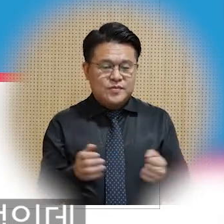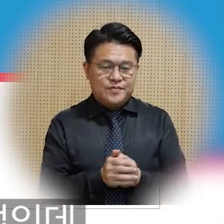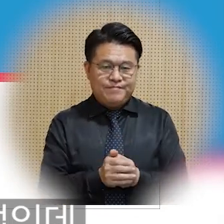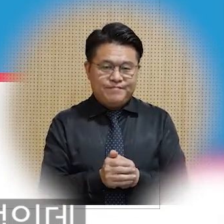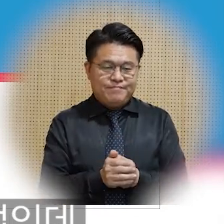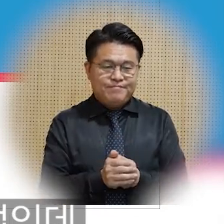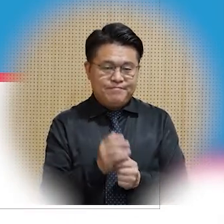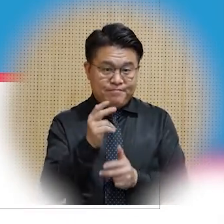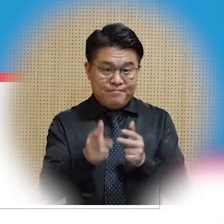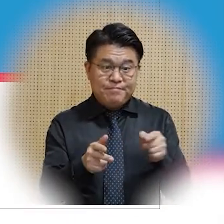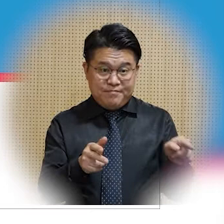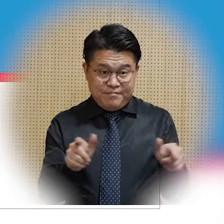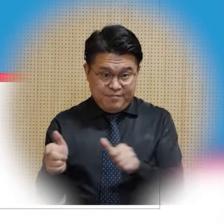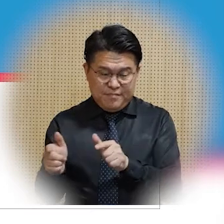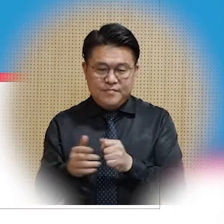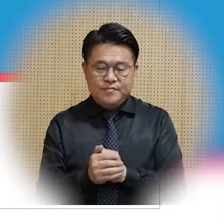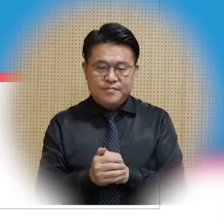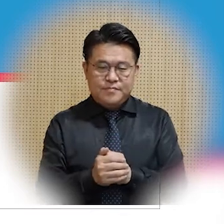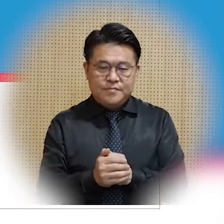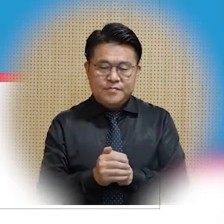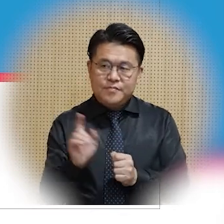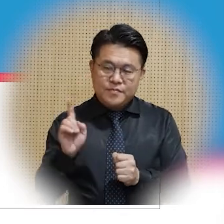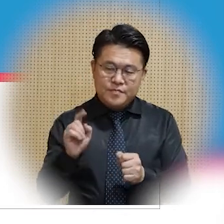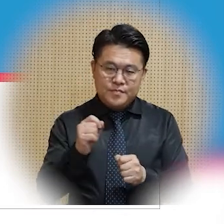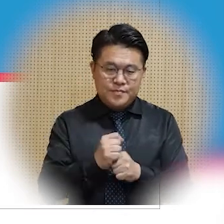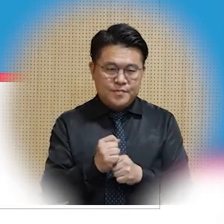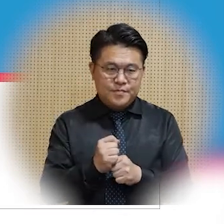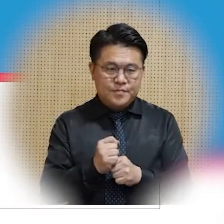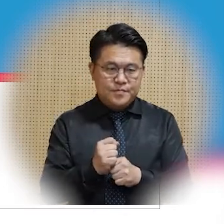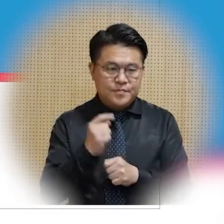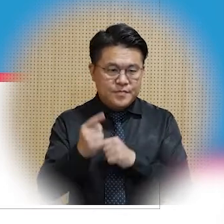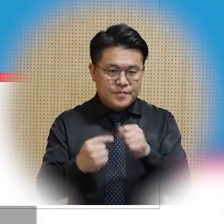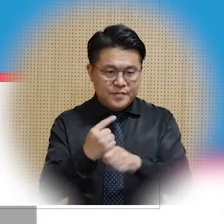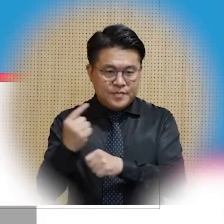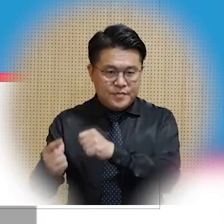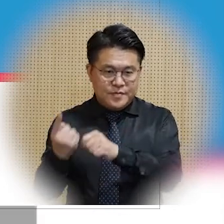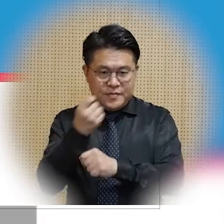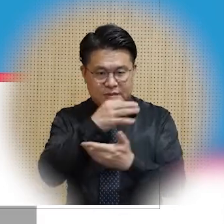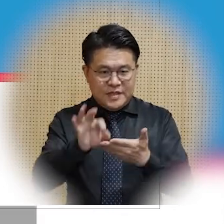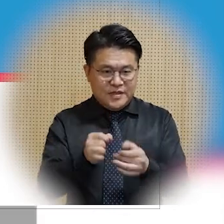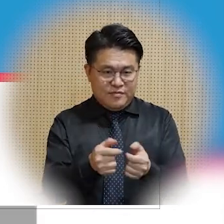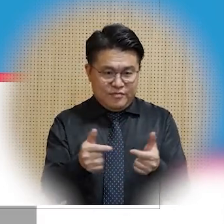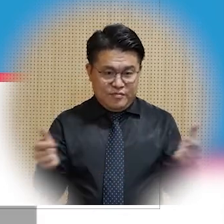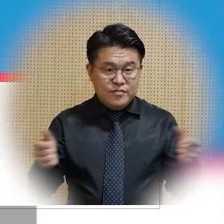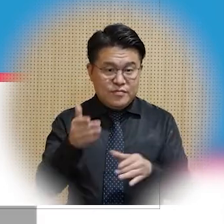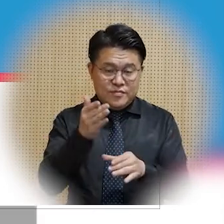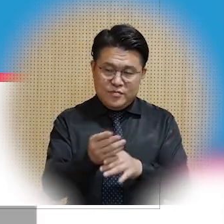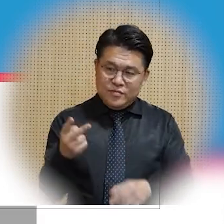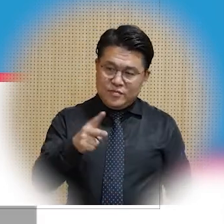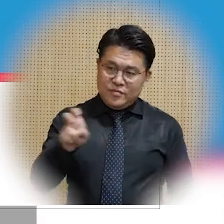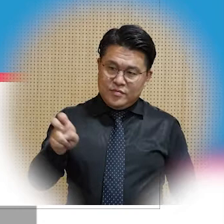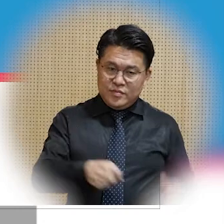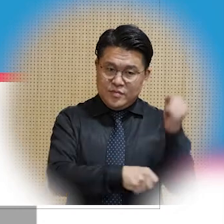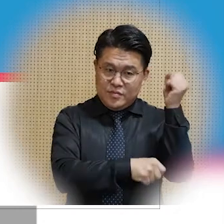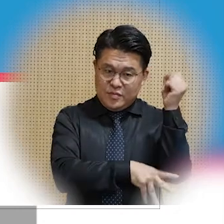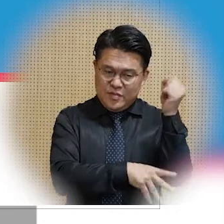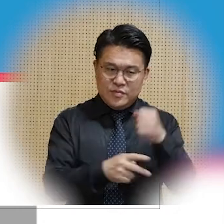제공하는 사업인데 이 사업이 지금 매년 예산이 이제 많이 증가가 되었죠. 그래서 2020년 기준으로